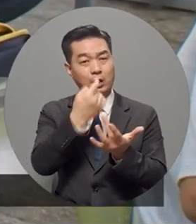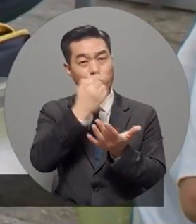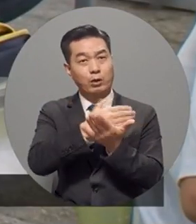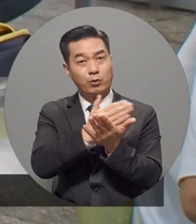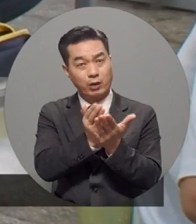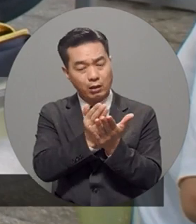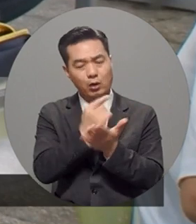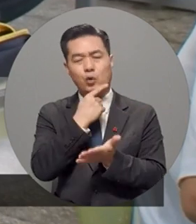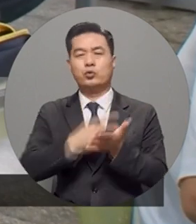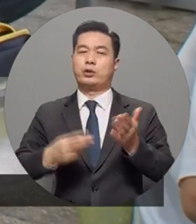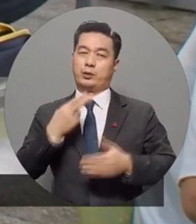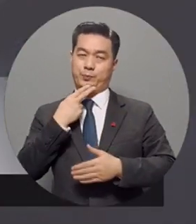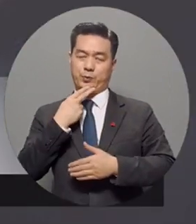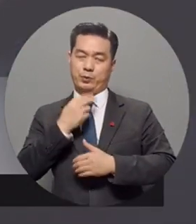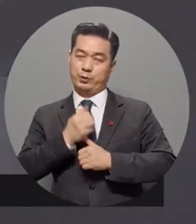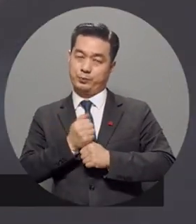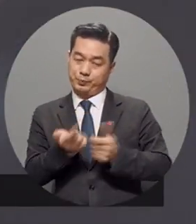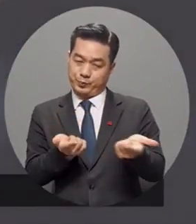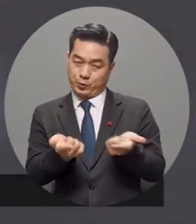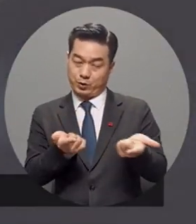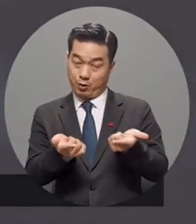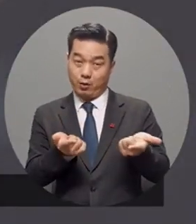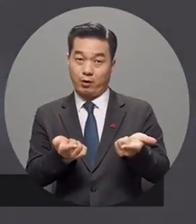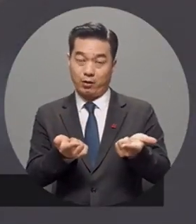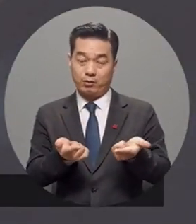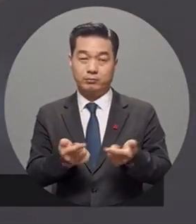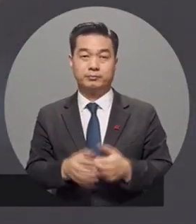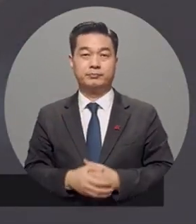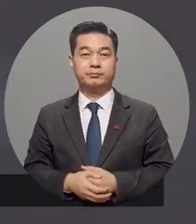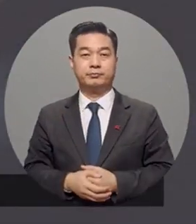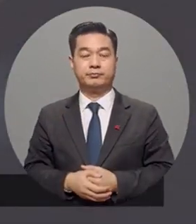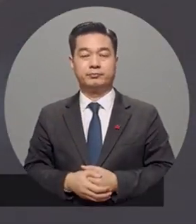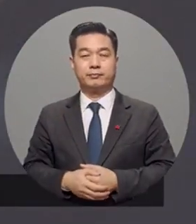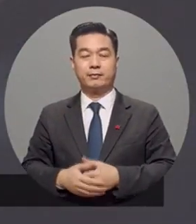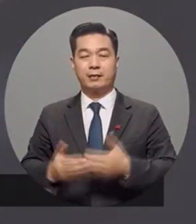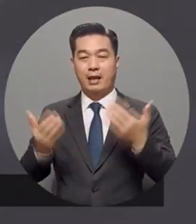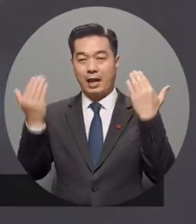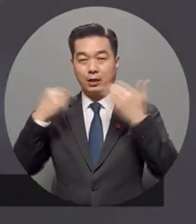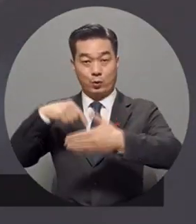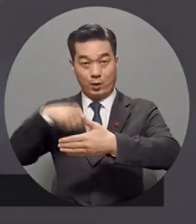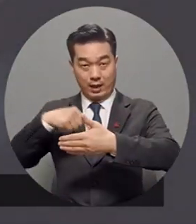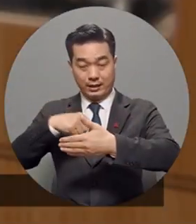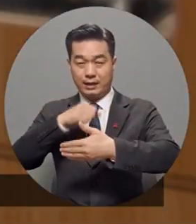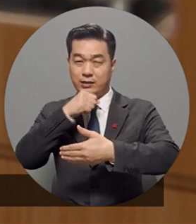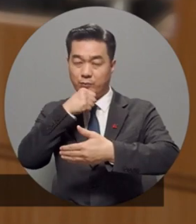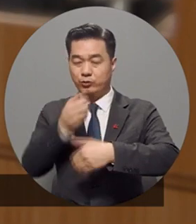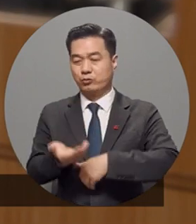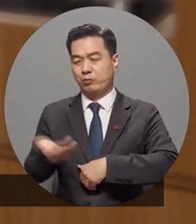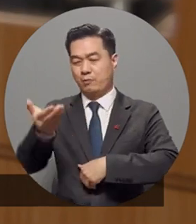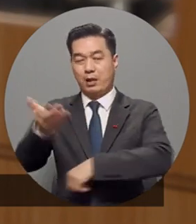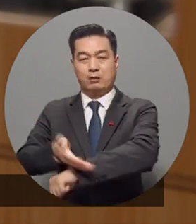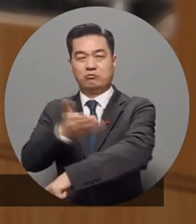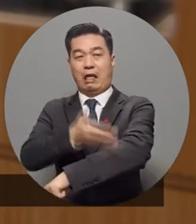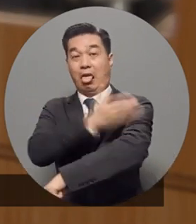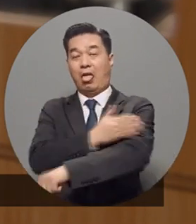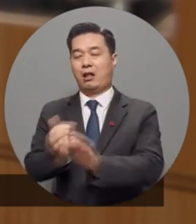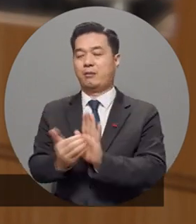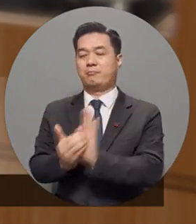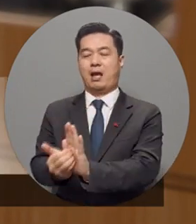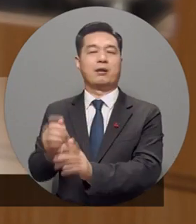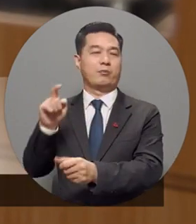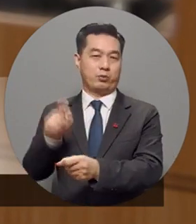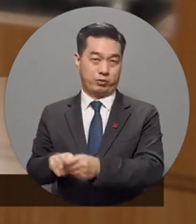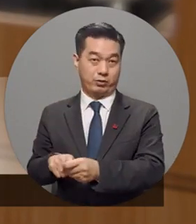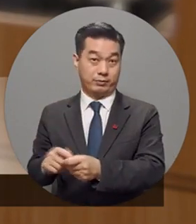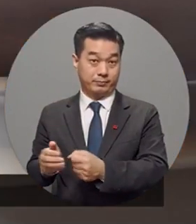내신 불이익이 나오지 않도록 조정하고 무분별한 내신 부풀리기를 방지하기 위해서입니다. 다만 국가교육위원회의